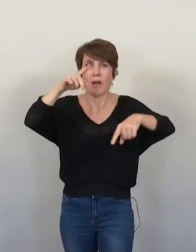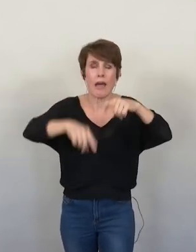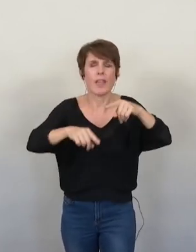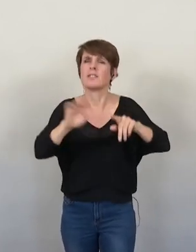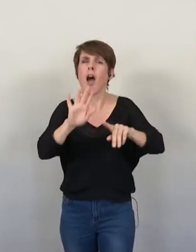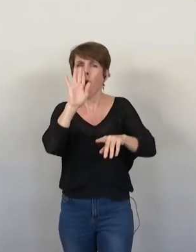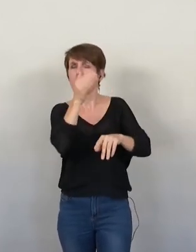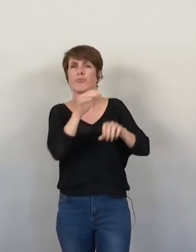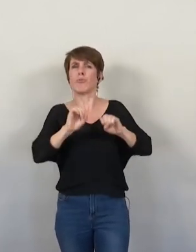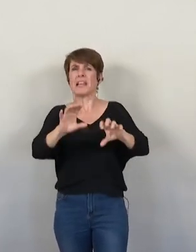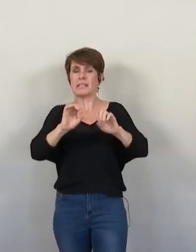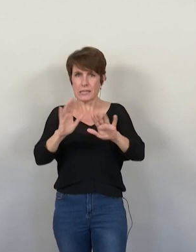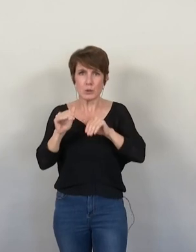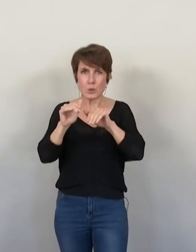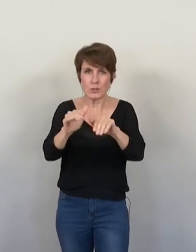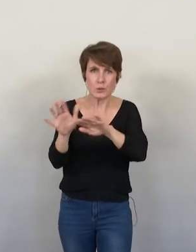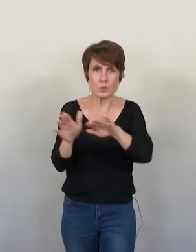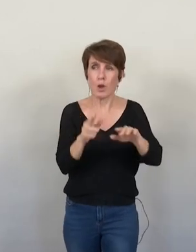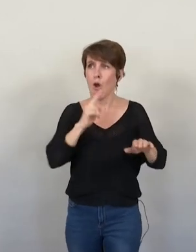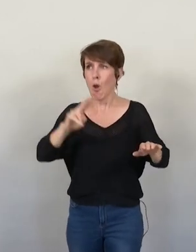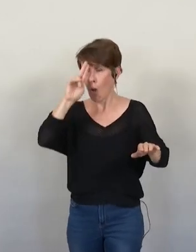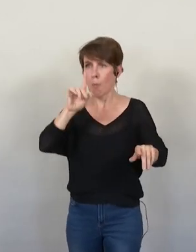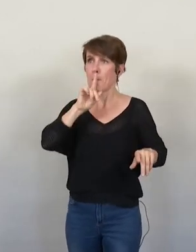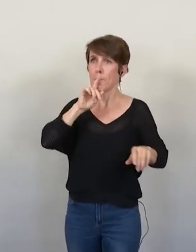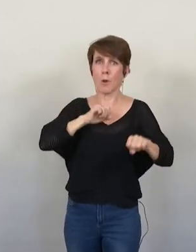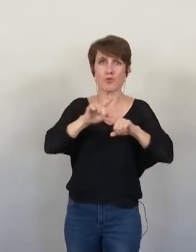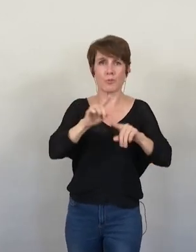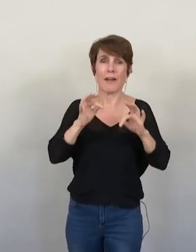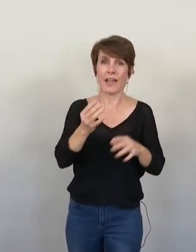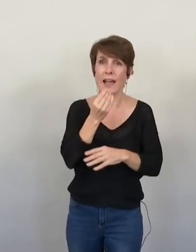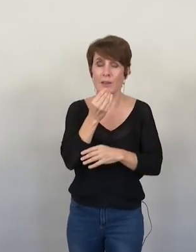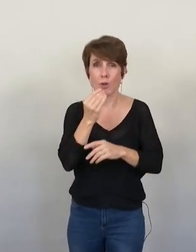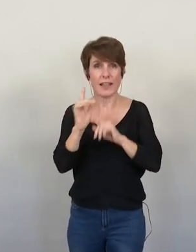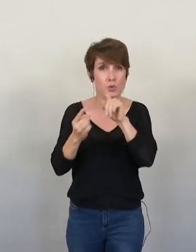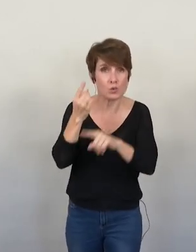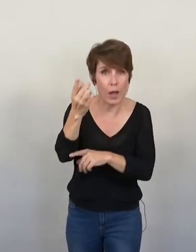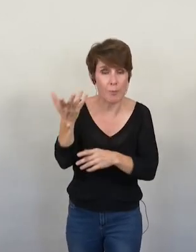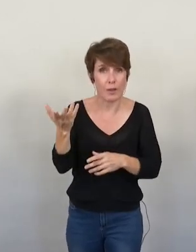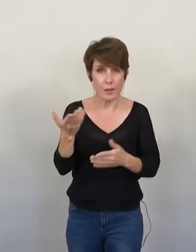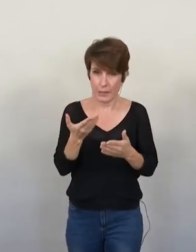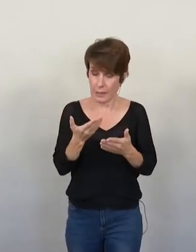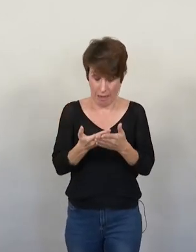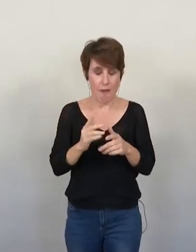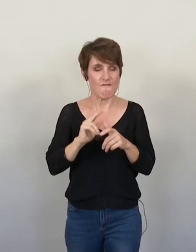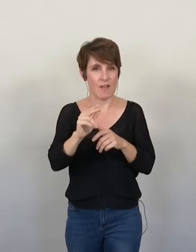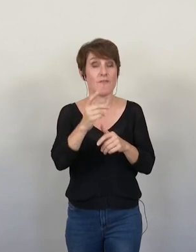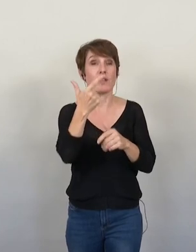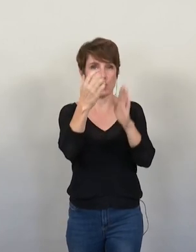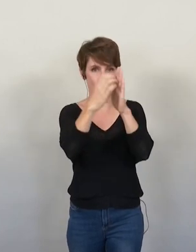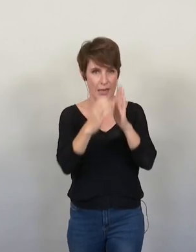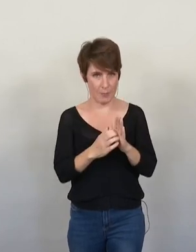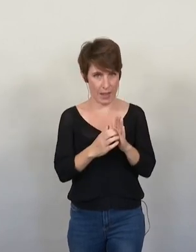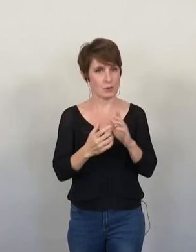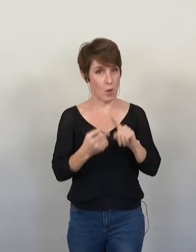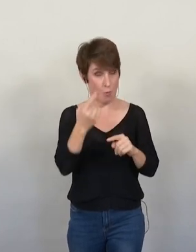agir notamment sur l'alimentation durable et là aussi c'est une chaîne nous aurons deux délibérations marquantes